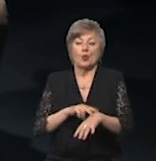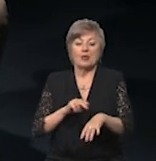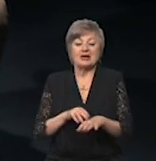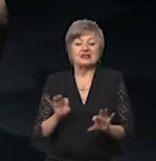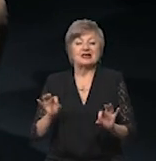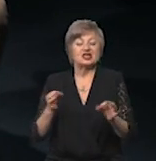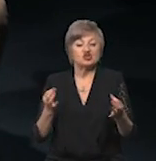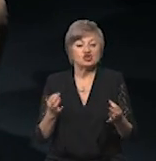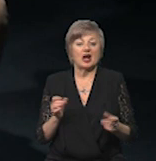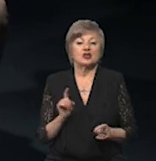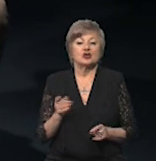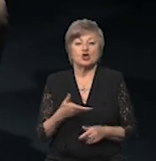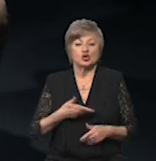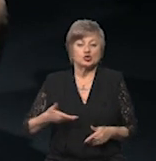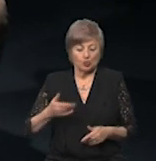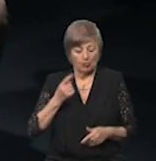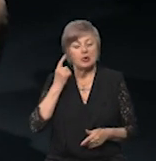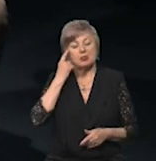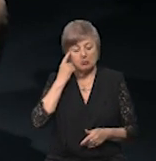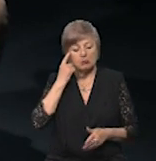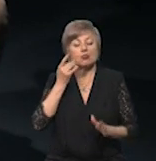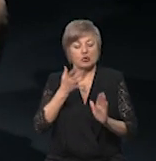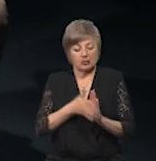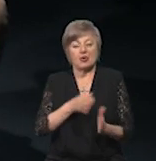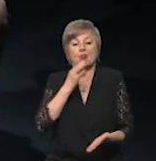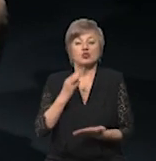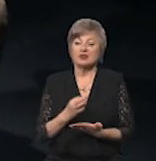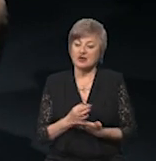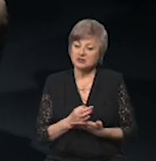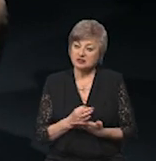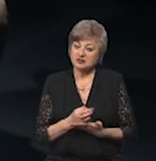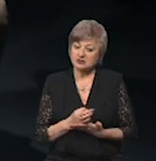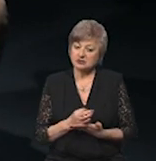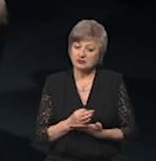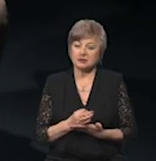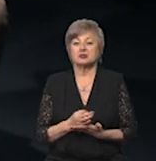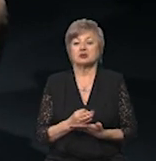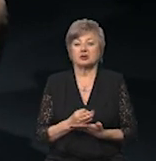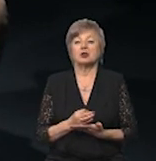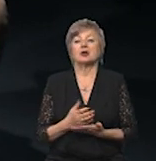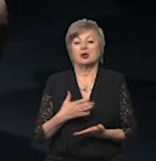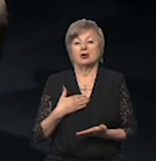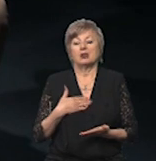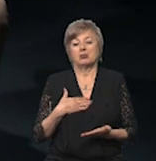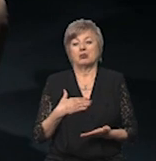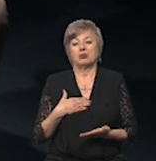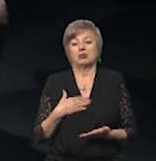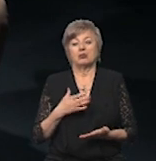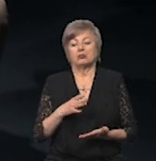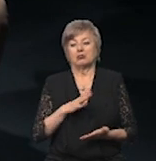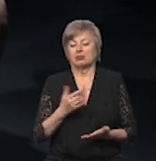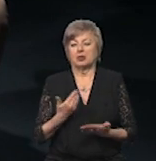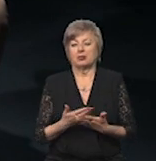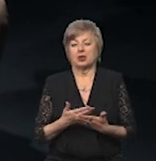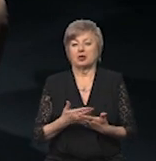что мы осознаем ответственность, риск, И мы не будем иметь претензий